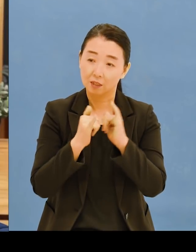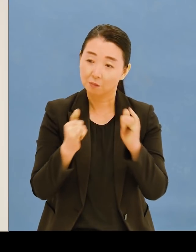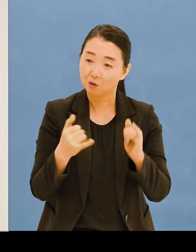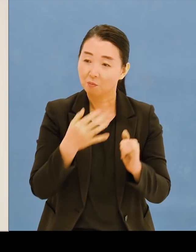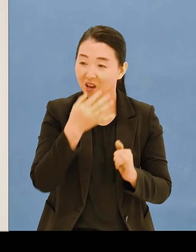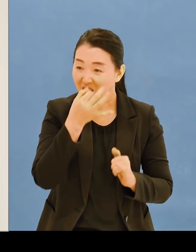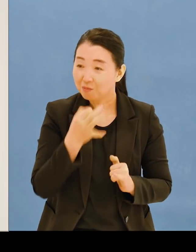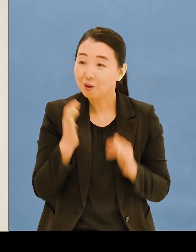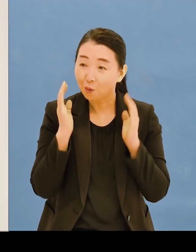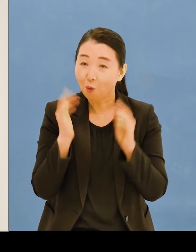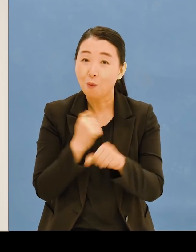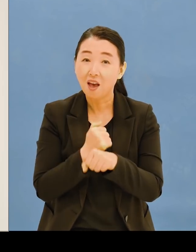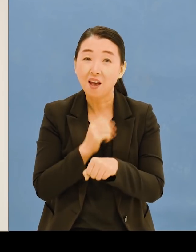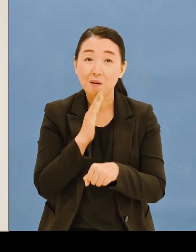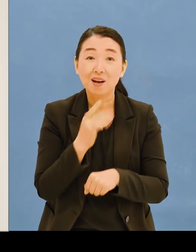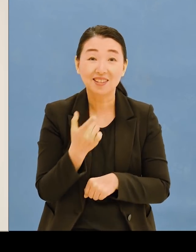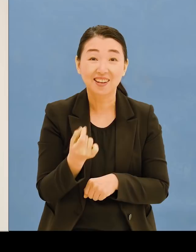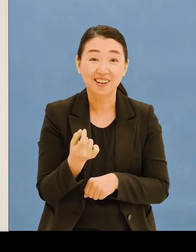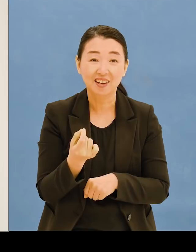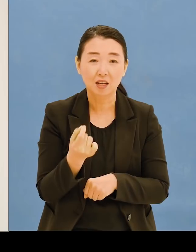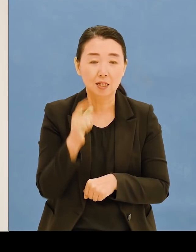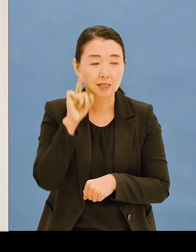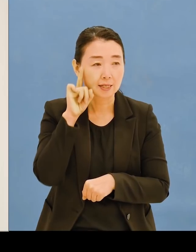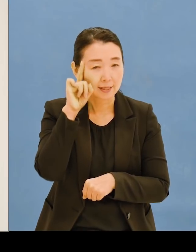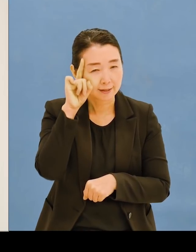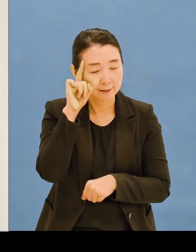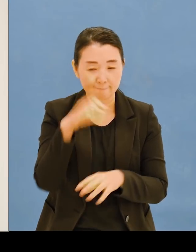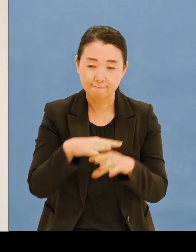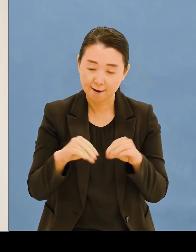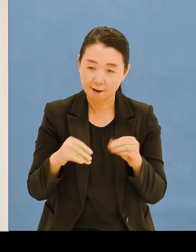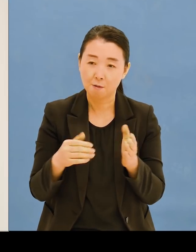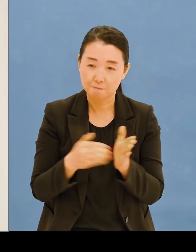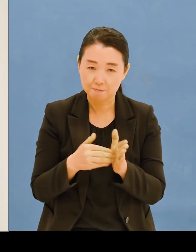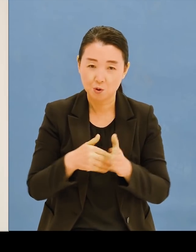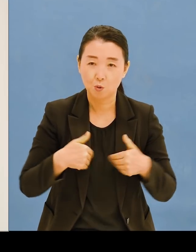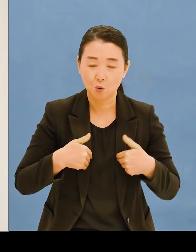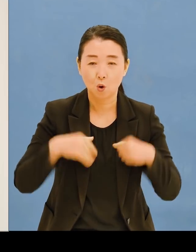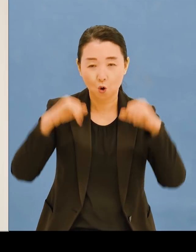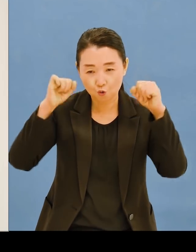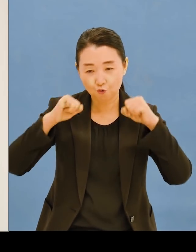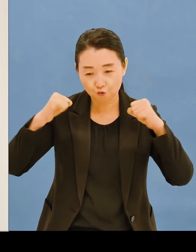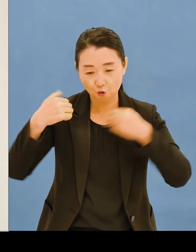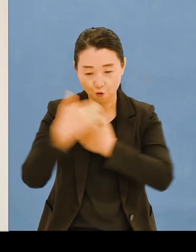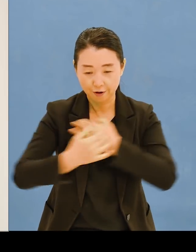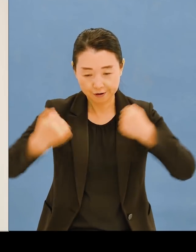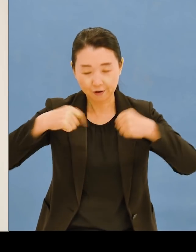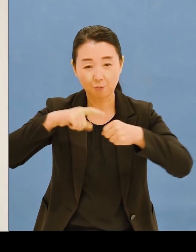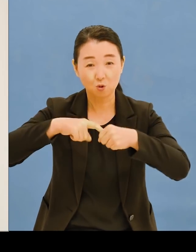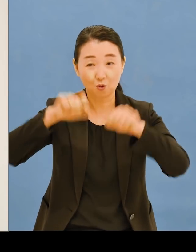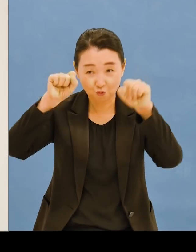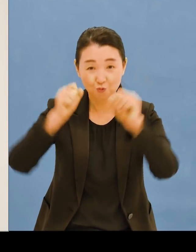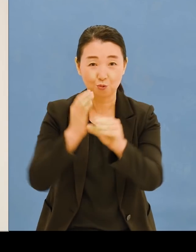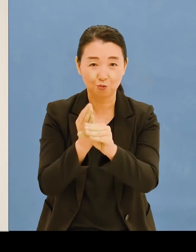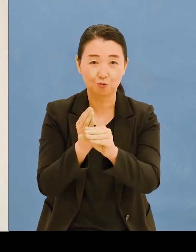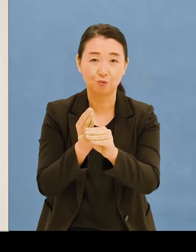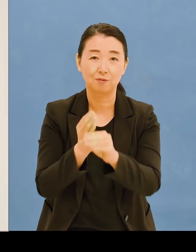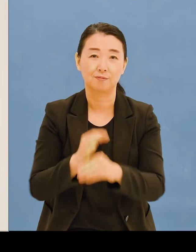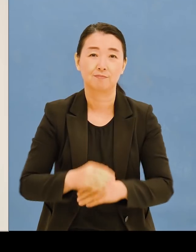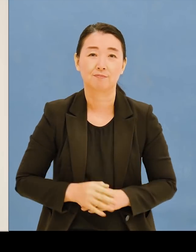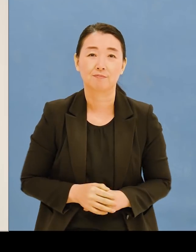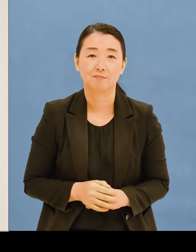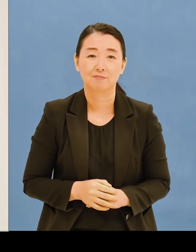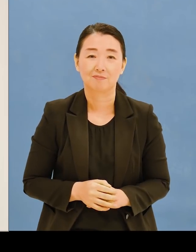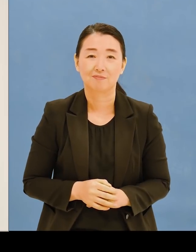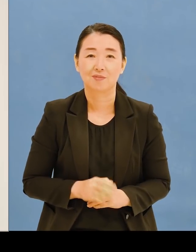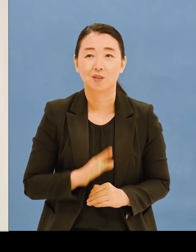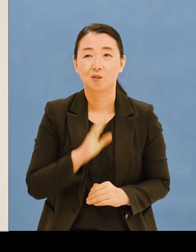정말 힘들게 하시는 거거든요. 네. 스트레스를 풀고 이제 또 체력 단련 겸해서 이제 운동을 하시는 건데 네. 그날